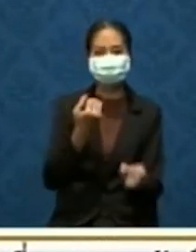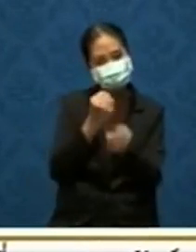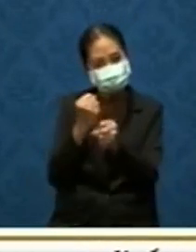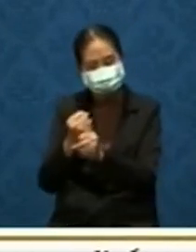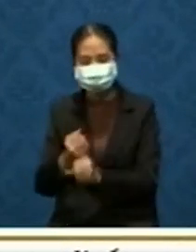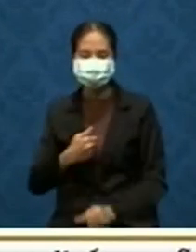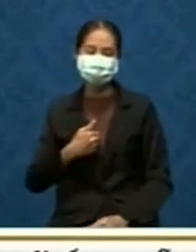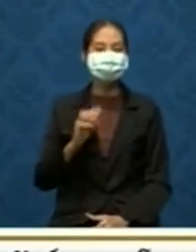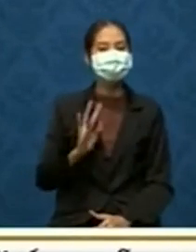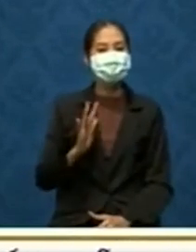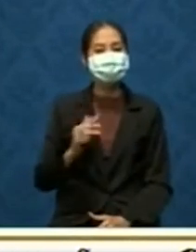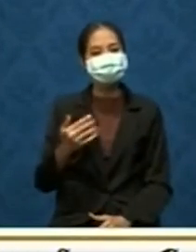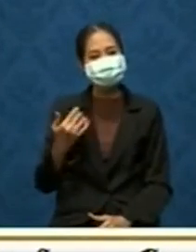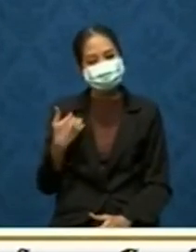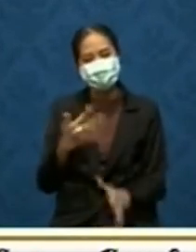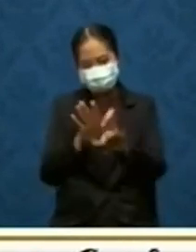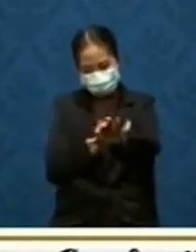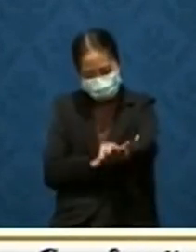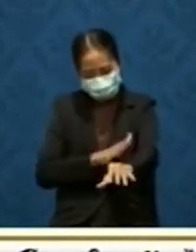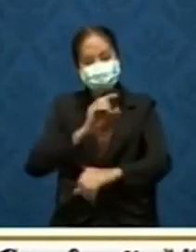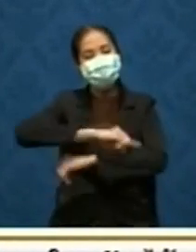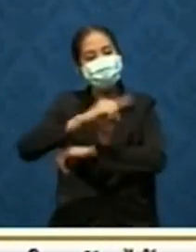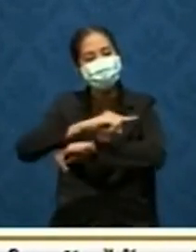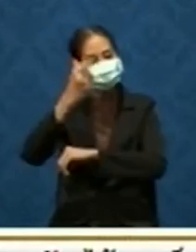รักษาเป็นเวลา 13วัน